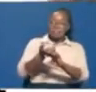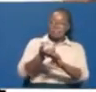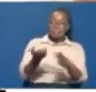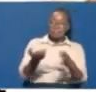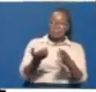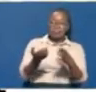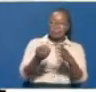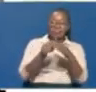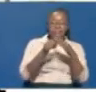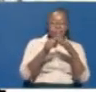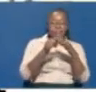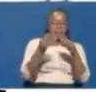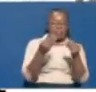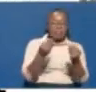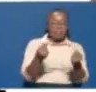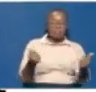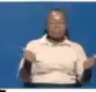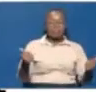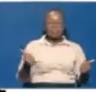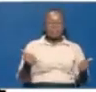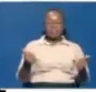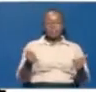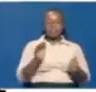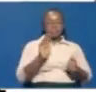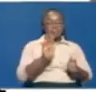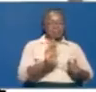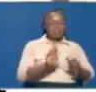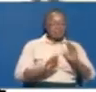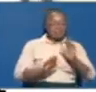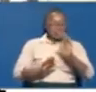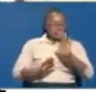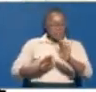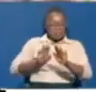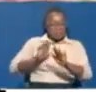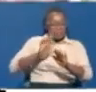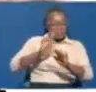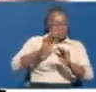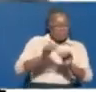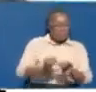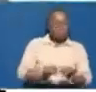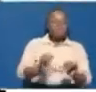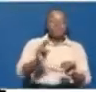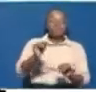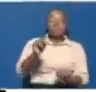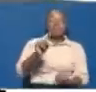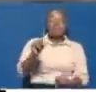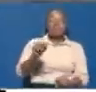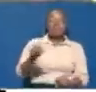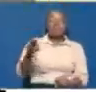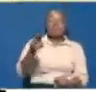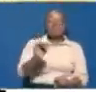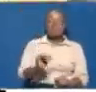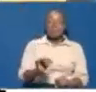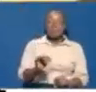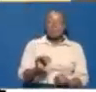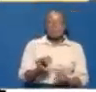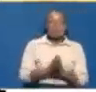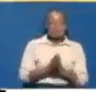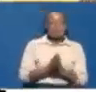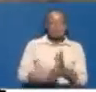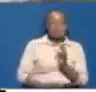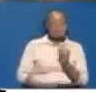ikianza kuyeyuka. Wakweaji hao waliojaribu kukwea mlima wa Nzaui kaunti ya Makueni walikumbana na hatari